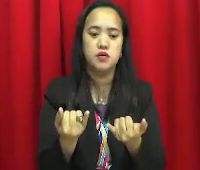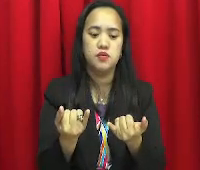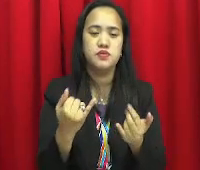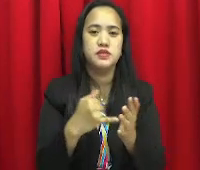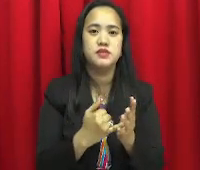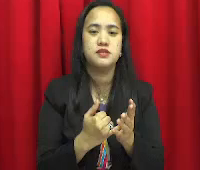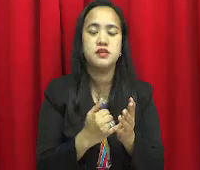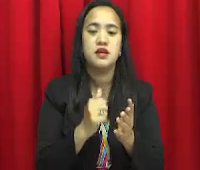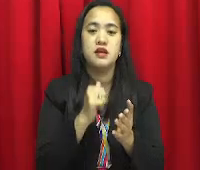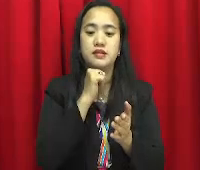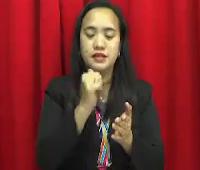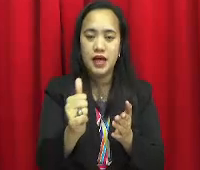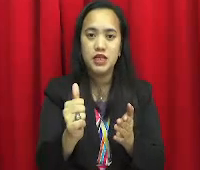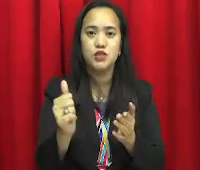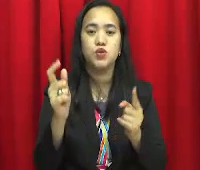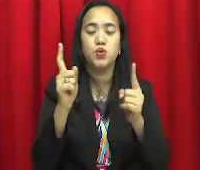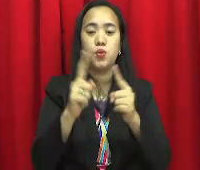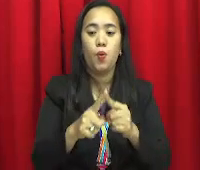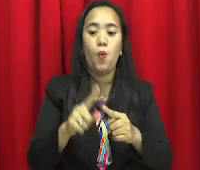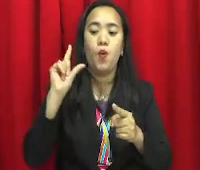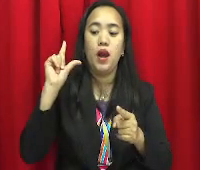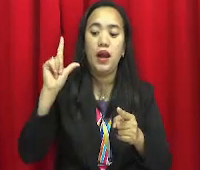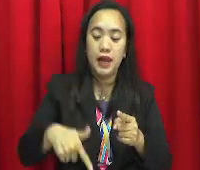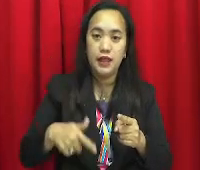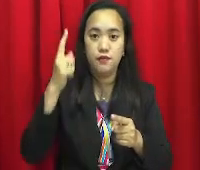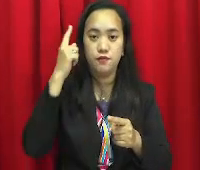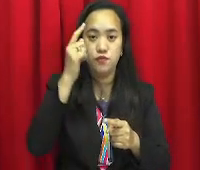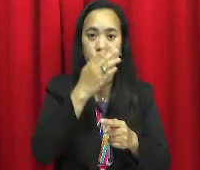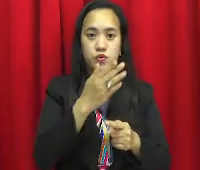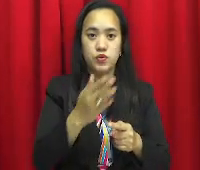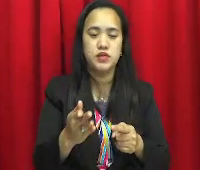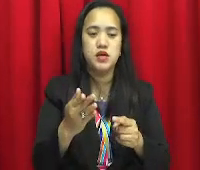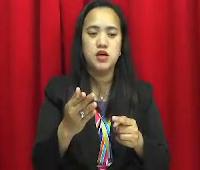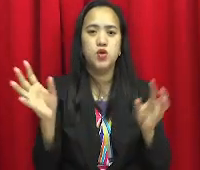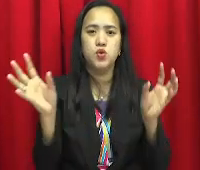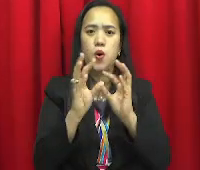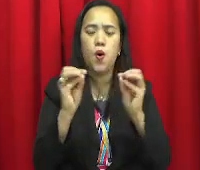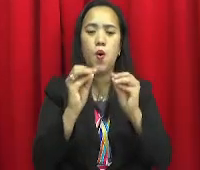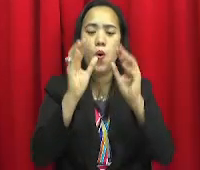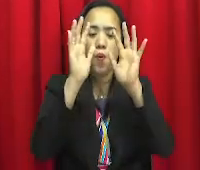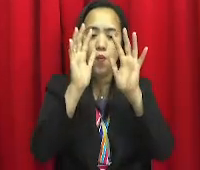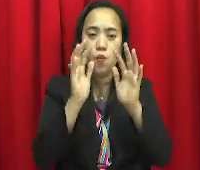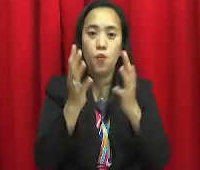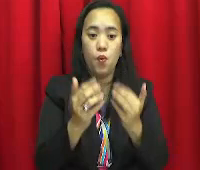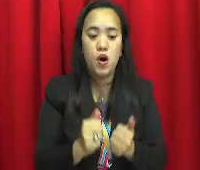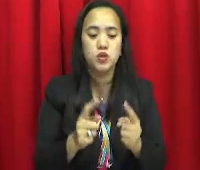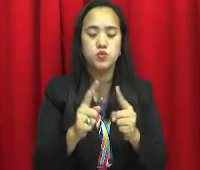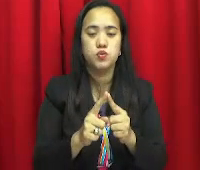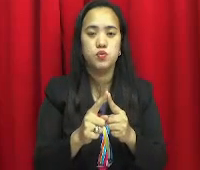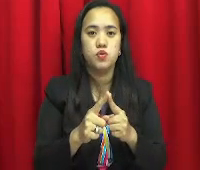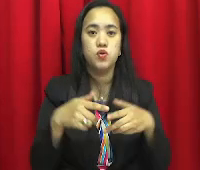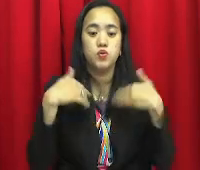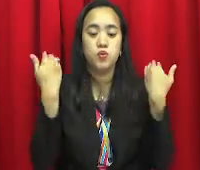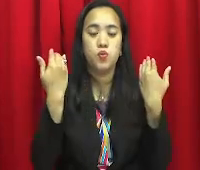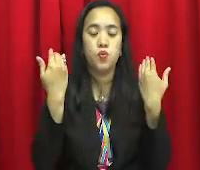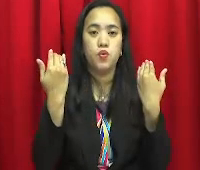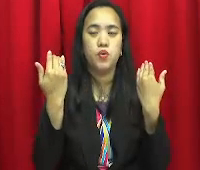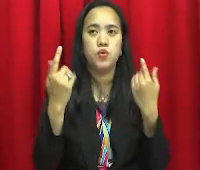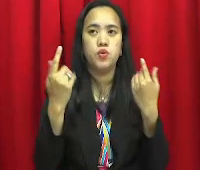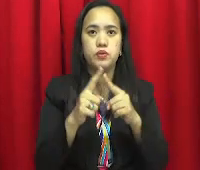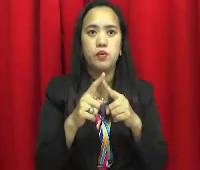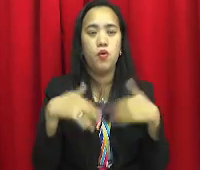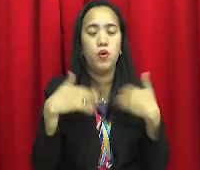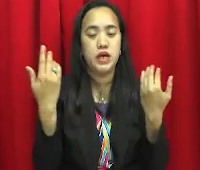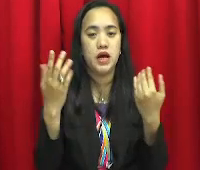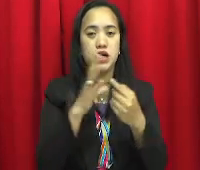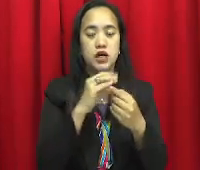Sabi nga dito ni Brother Andy Agdon, sabi niya, no one is too young or too old to quit the secular job by following